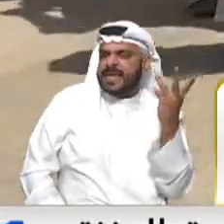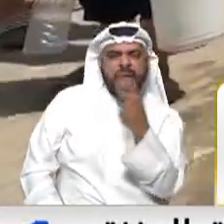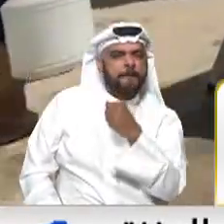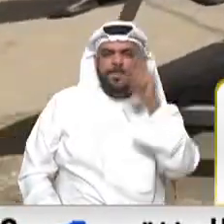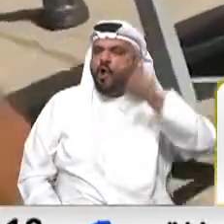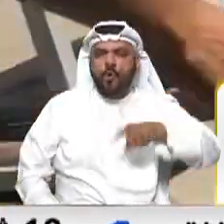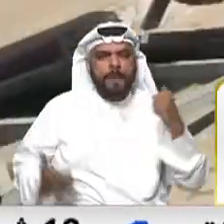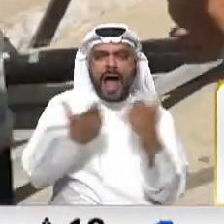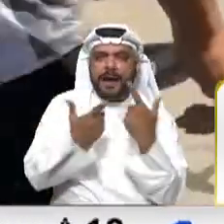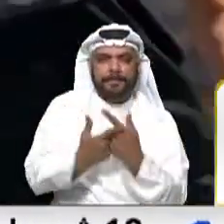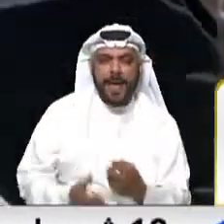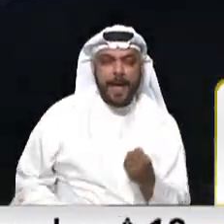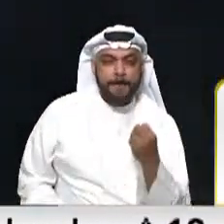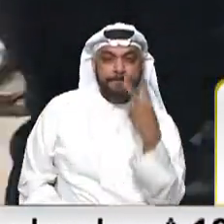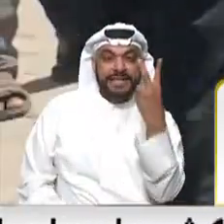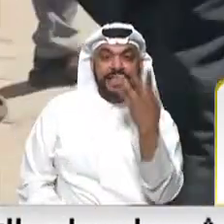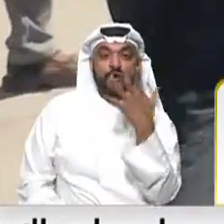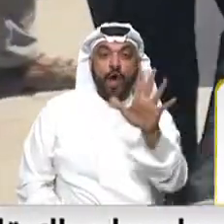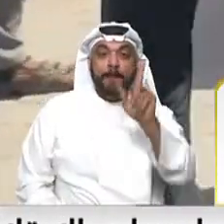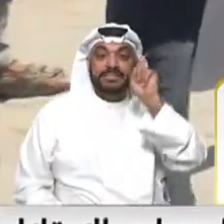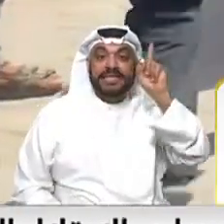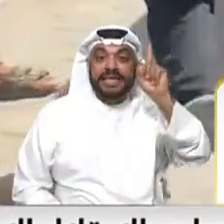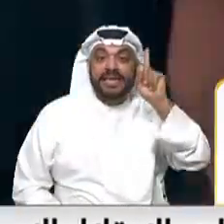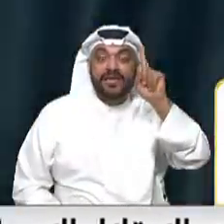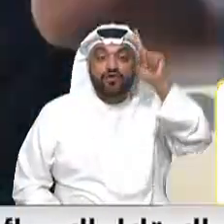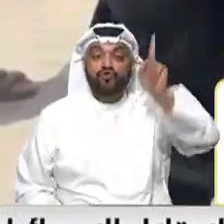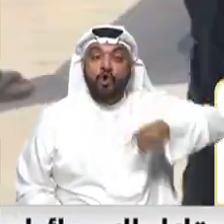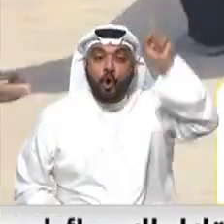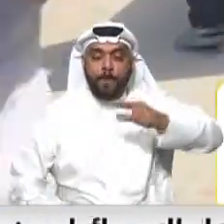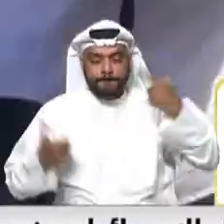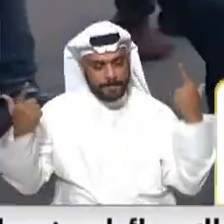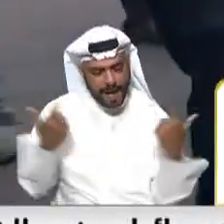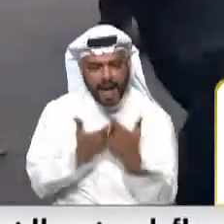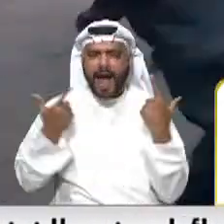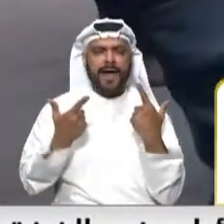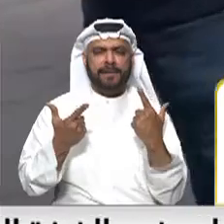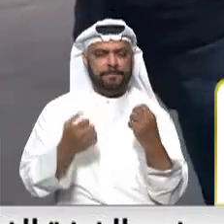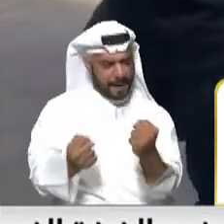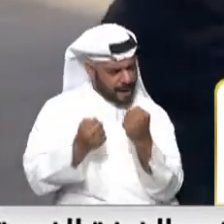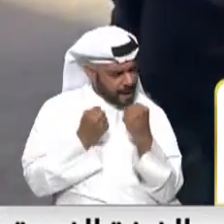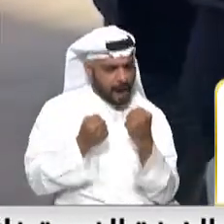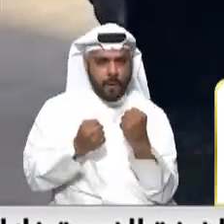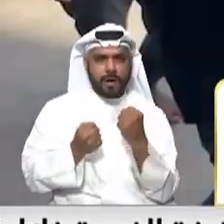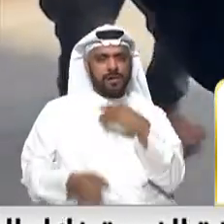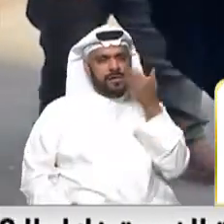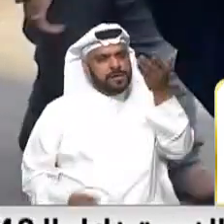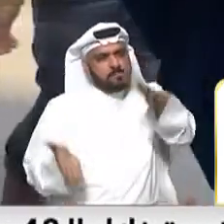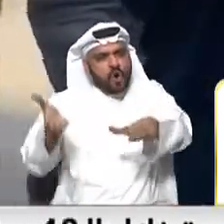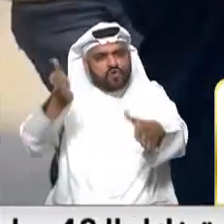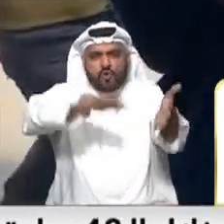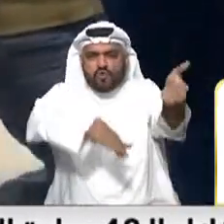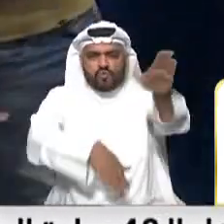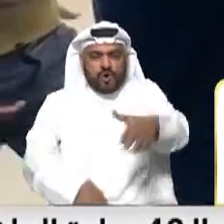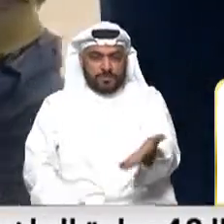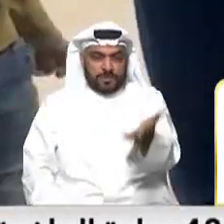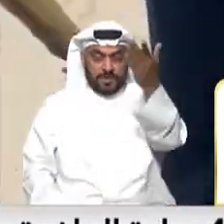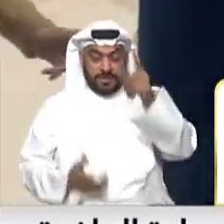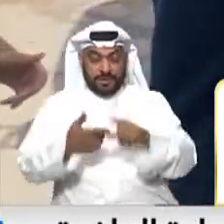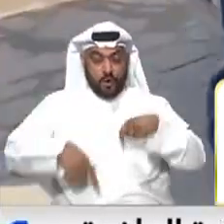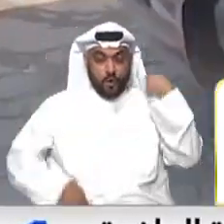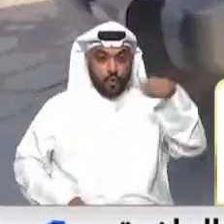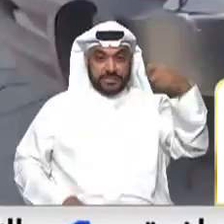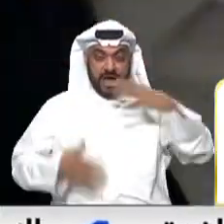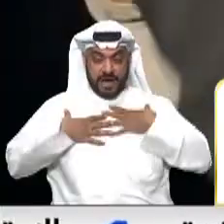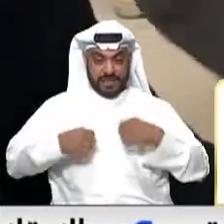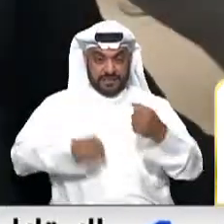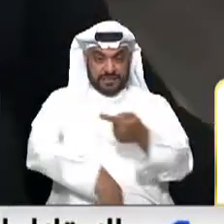مخلفا عشرات الآلاف من الضحايا ما بين شهداء وجرحى ومفقودين، حيث أعلنت وزارة الصحة بغزة أن